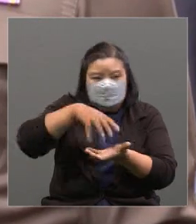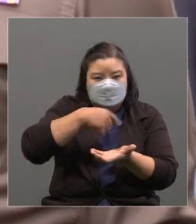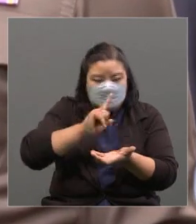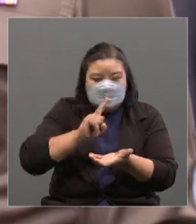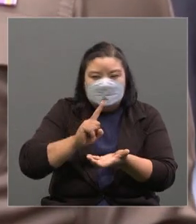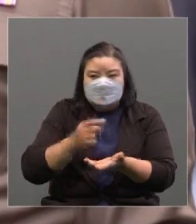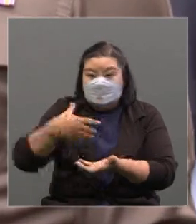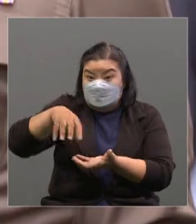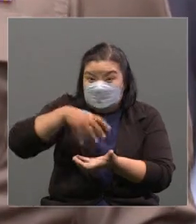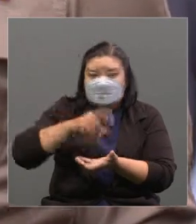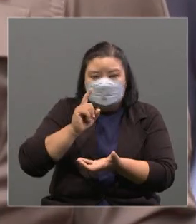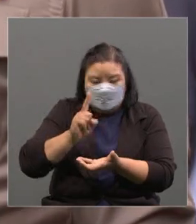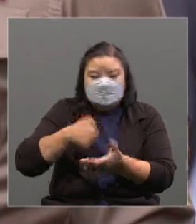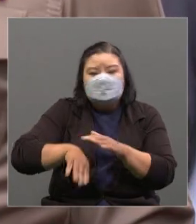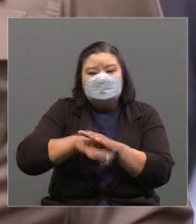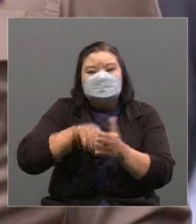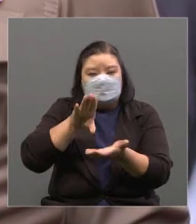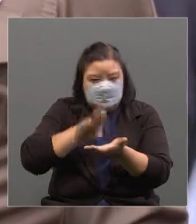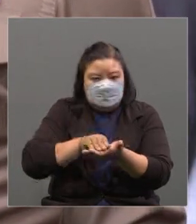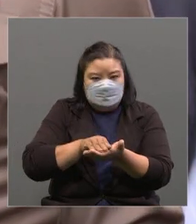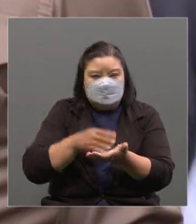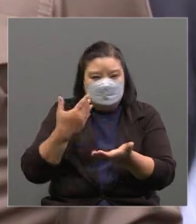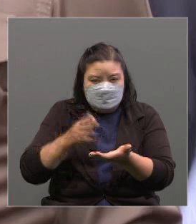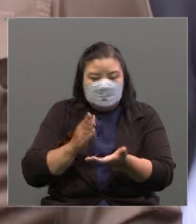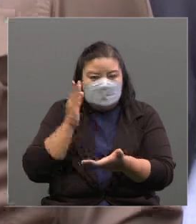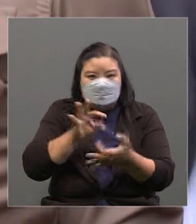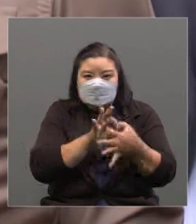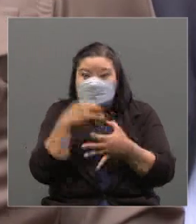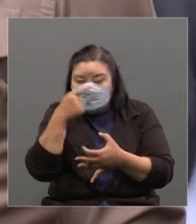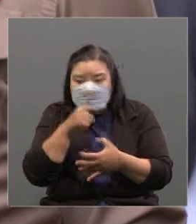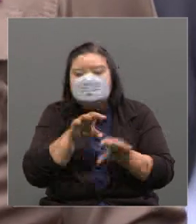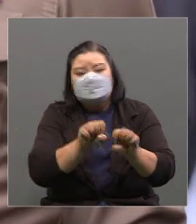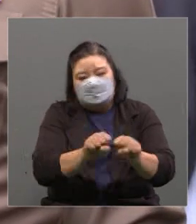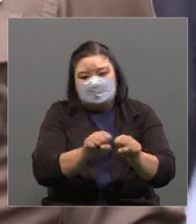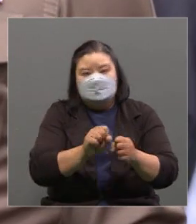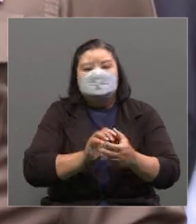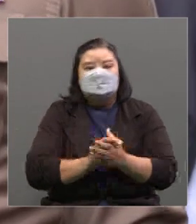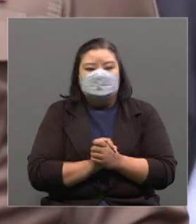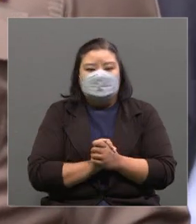ราบให้เป็นประจักษ์พยานก่อนนะครับเพื่อที่จะดำเนินการในส่วนที่เกี่ยวข้องต่อได้นะครับ